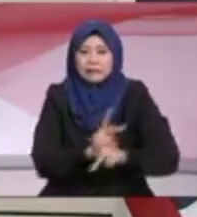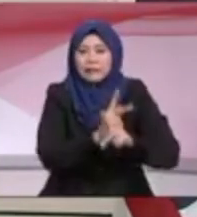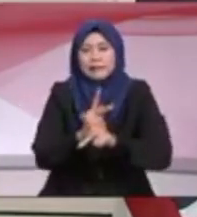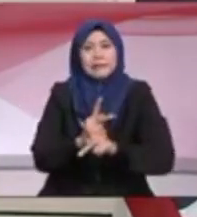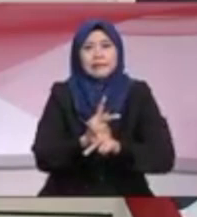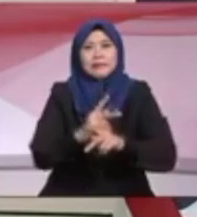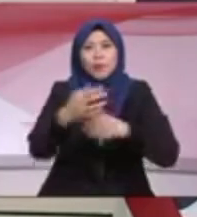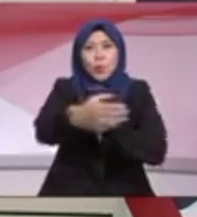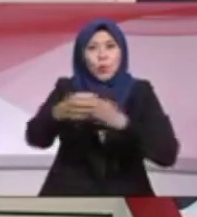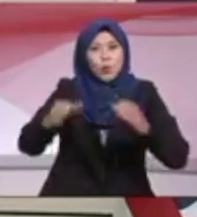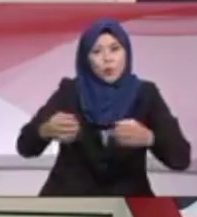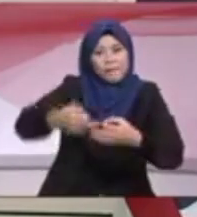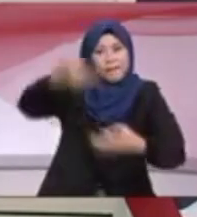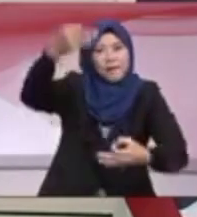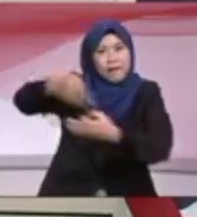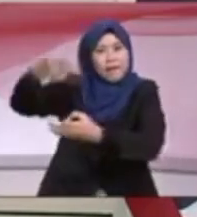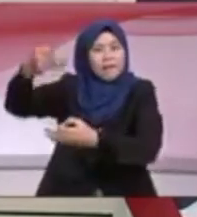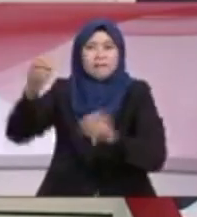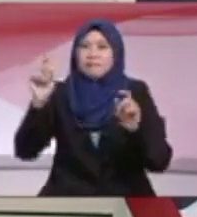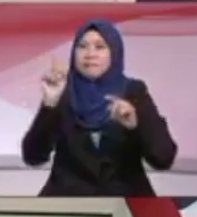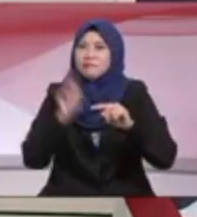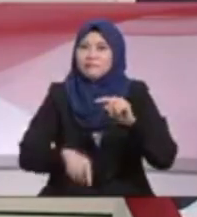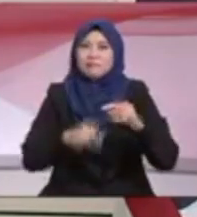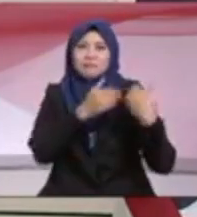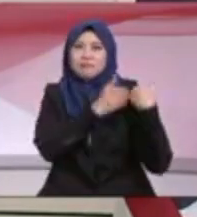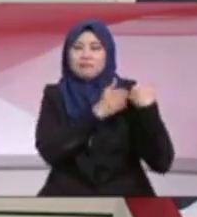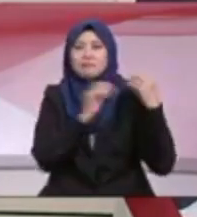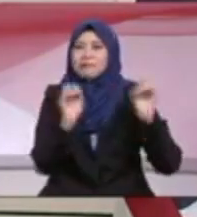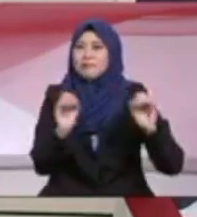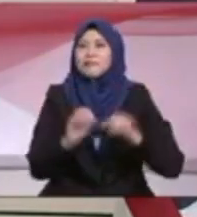Ya, kalau kuasa pada peringkat pengurusan